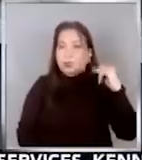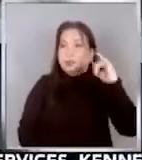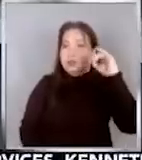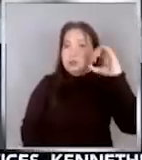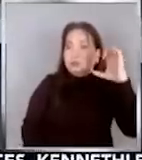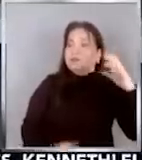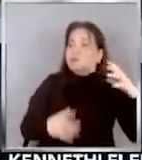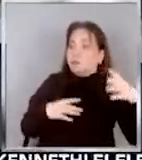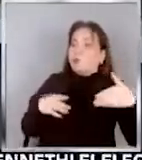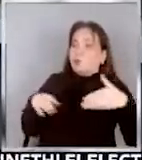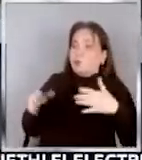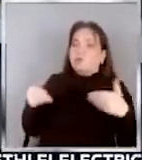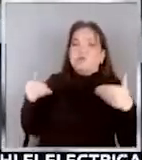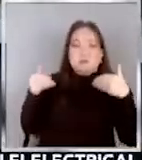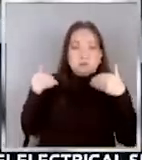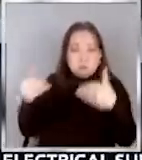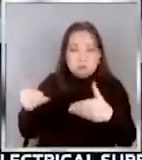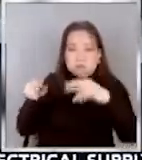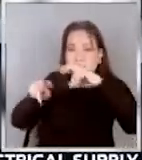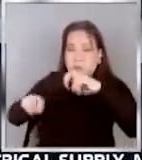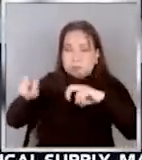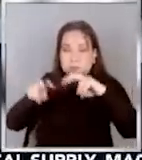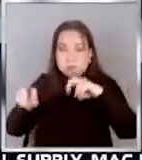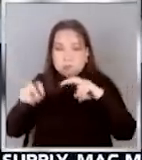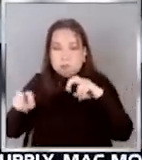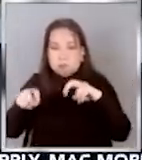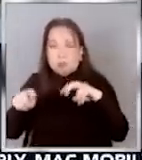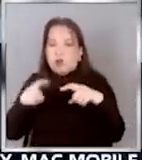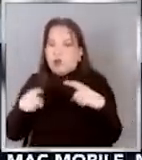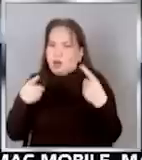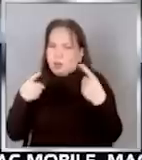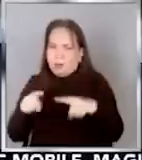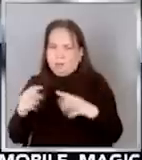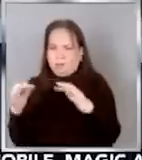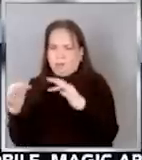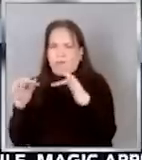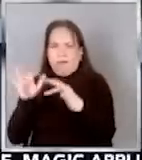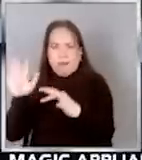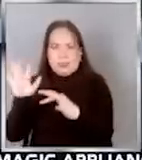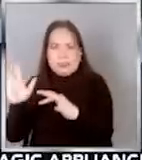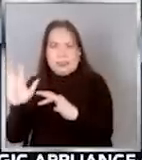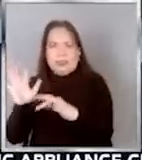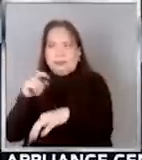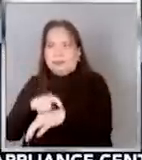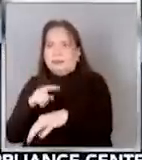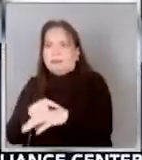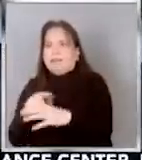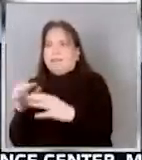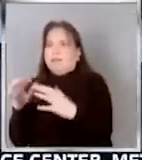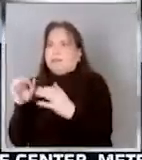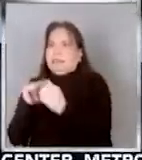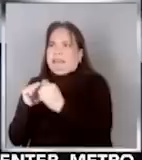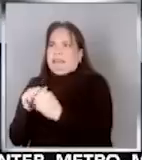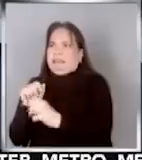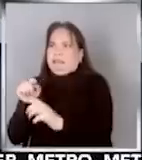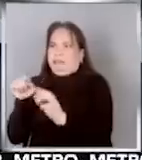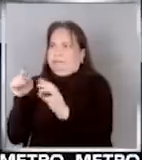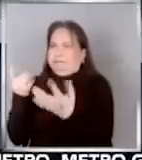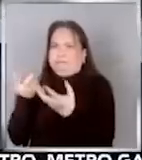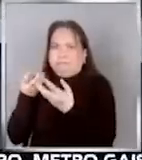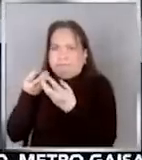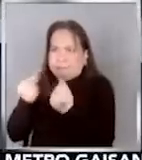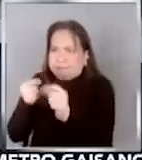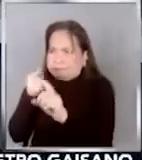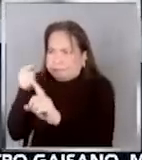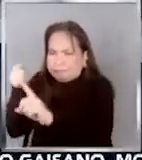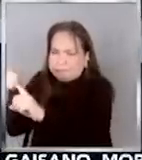na ipagpatuloy ang investigasyon sa madugong giyera kontra droga ng Pilipinas. At isa sa mga tanong ng dating Pangulo, may